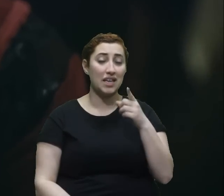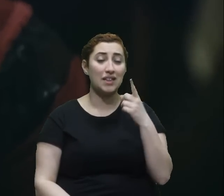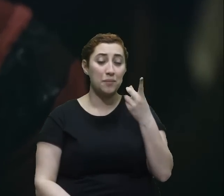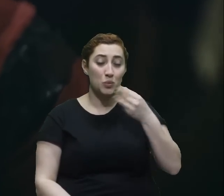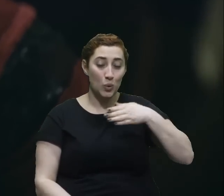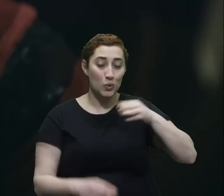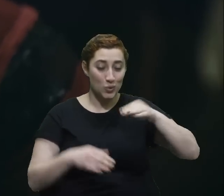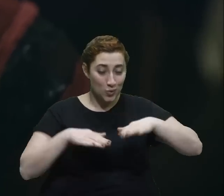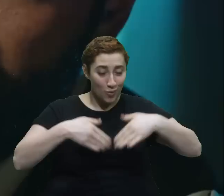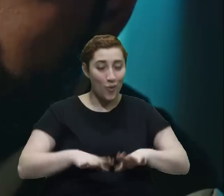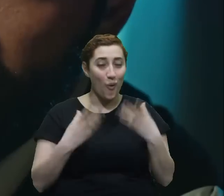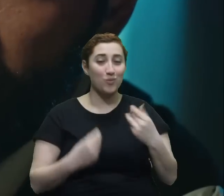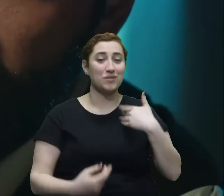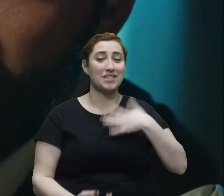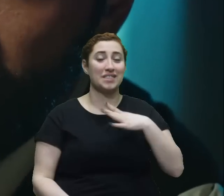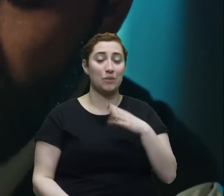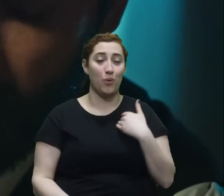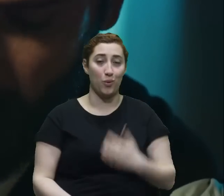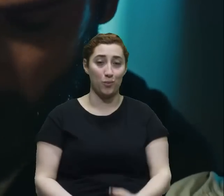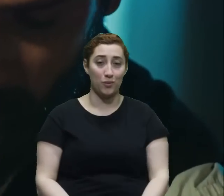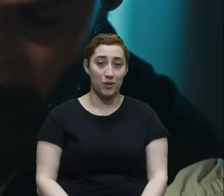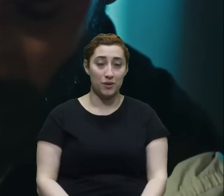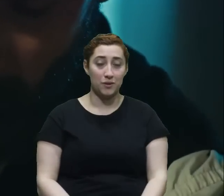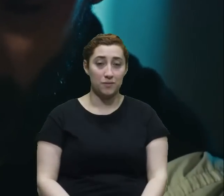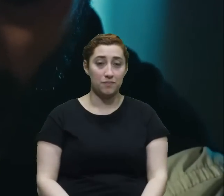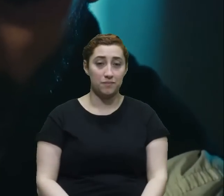Senden bir çocuğum olsun istiyorum.